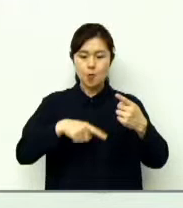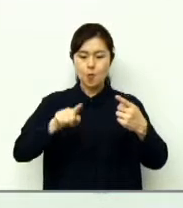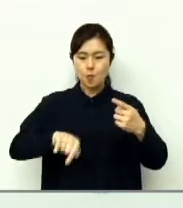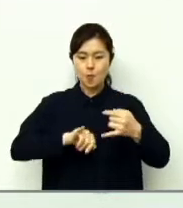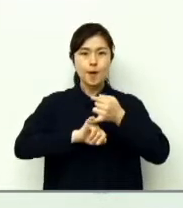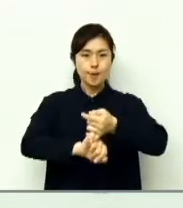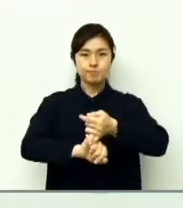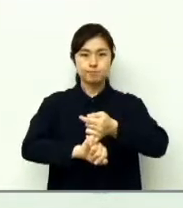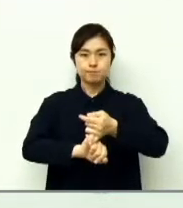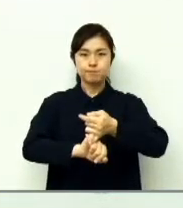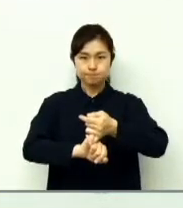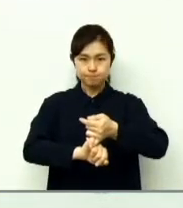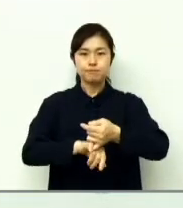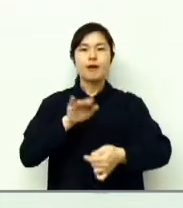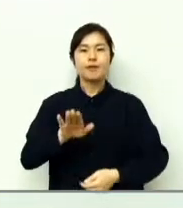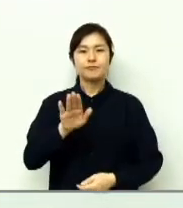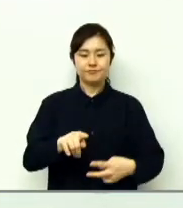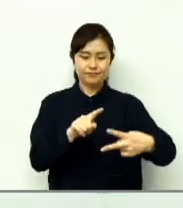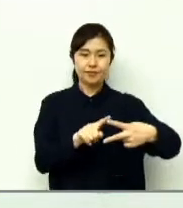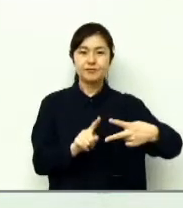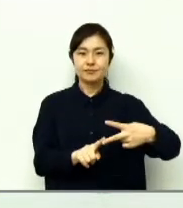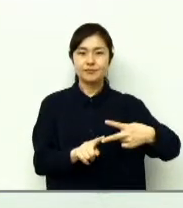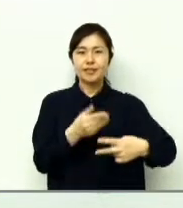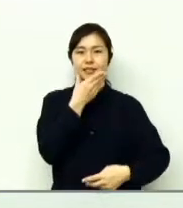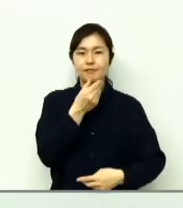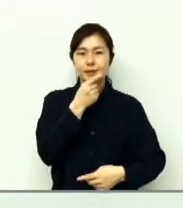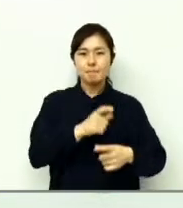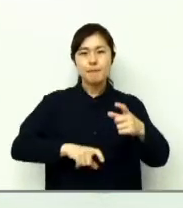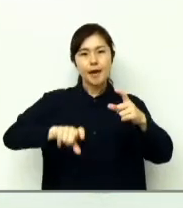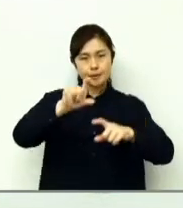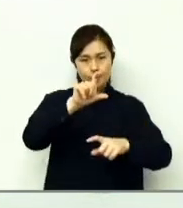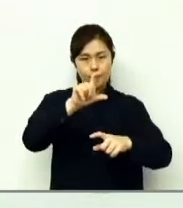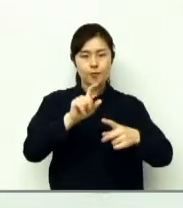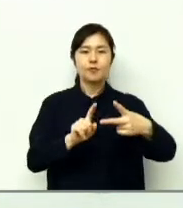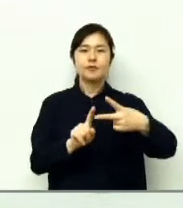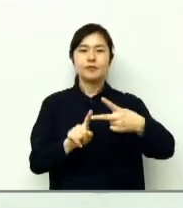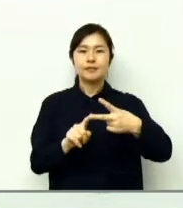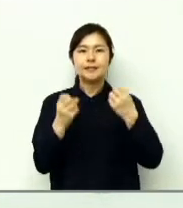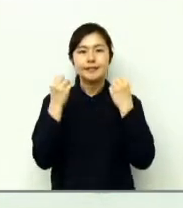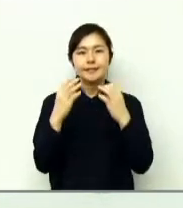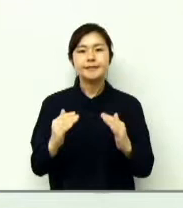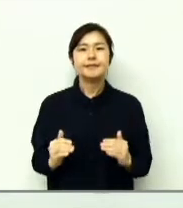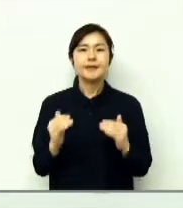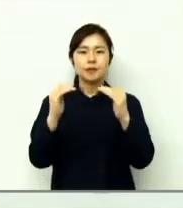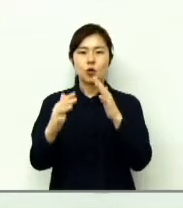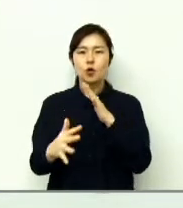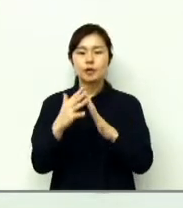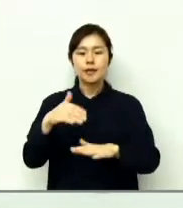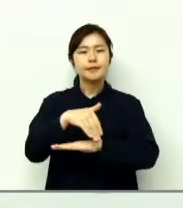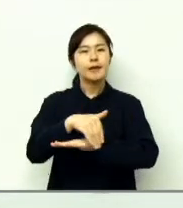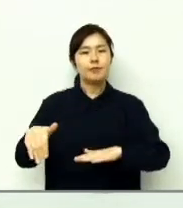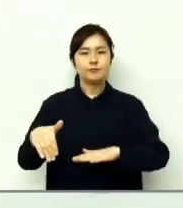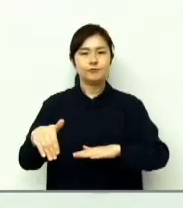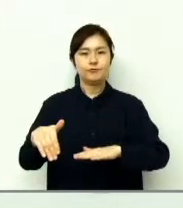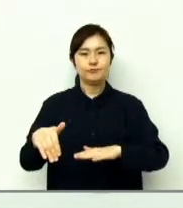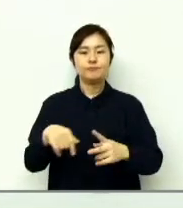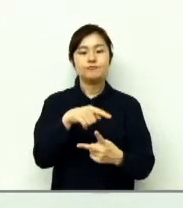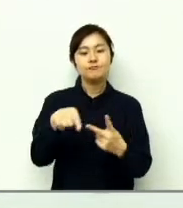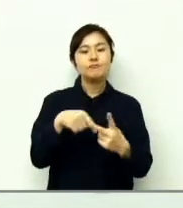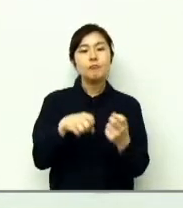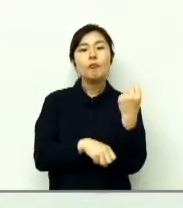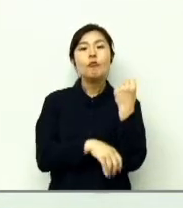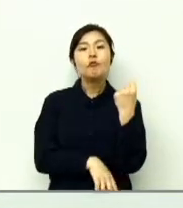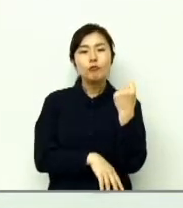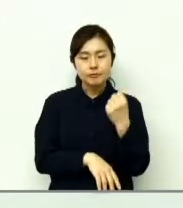せ倍増計画3、またさいたま市新成長戦略に基づきまして、平成32年度までに本市